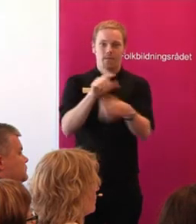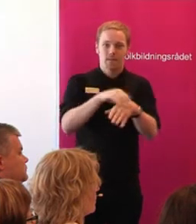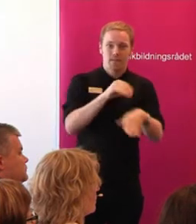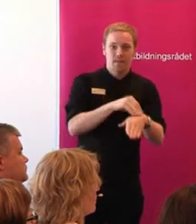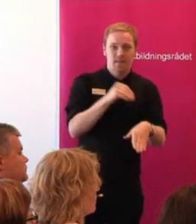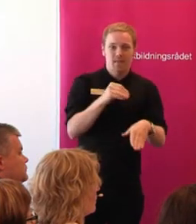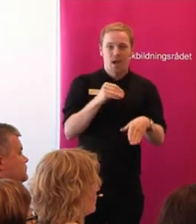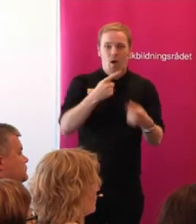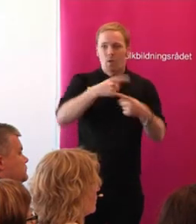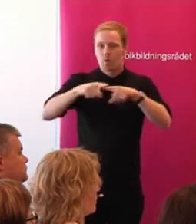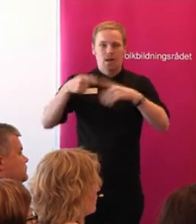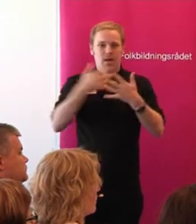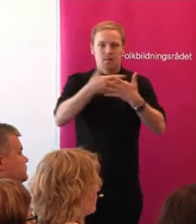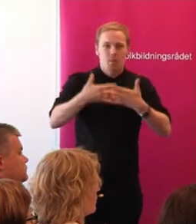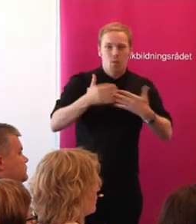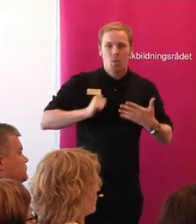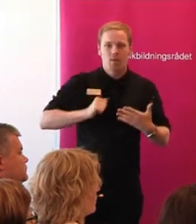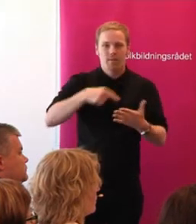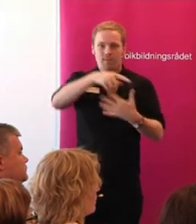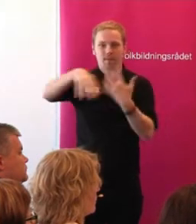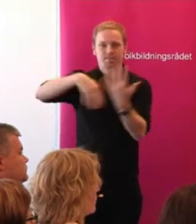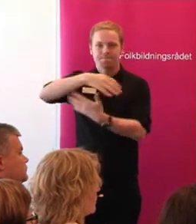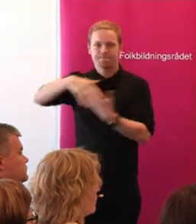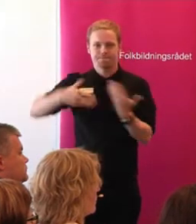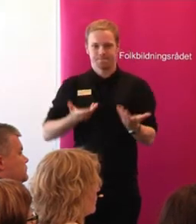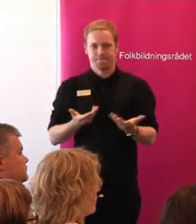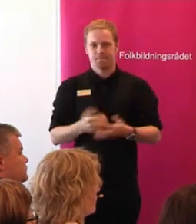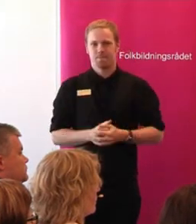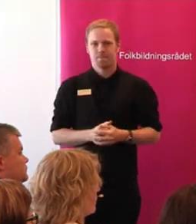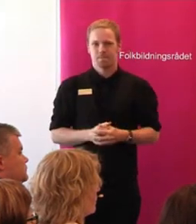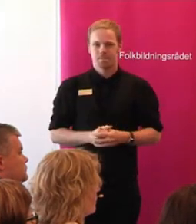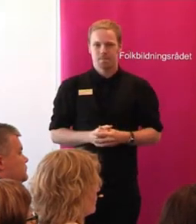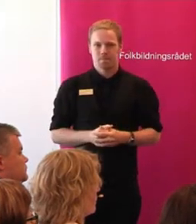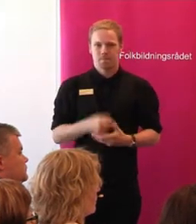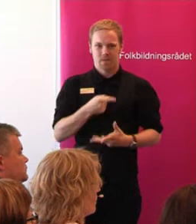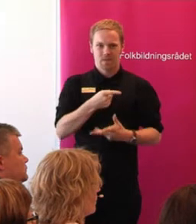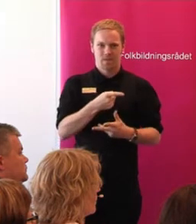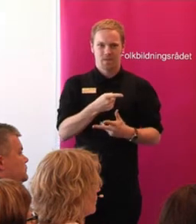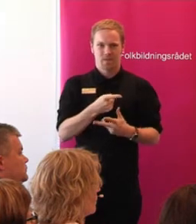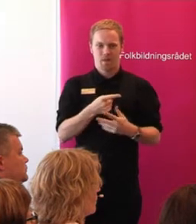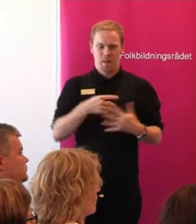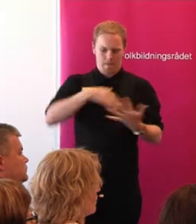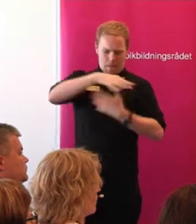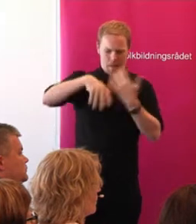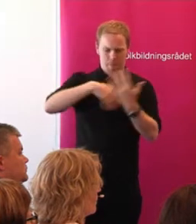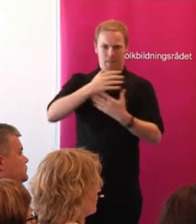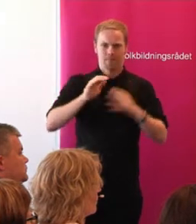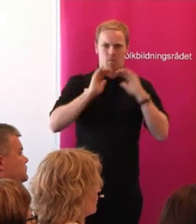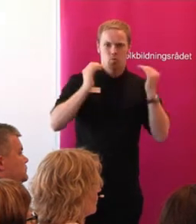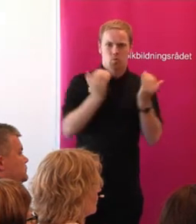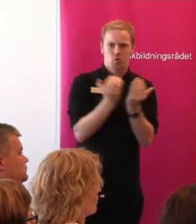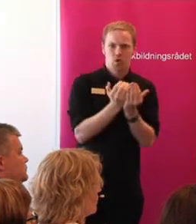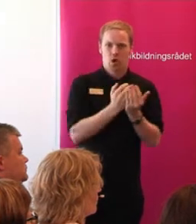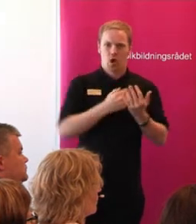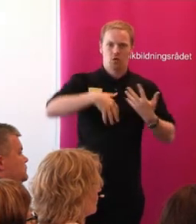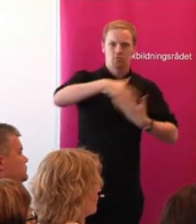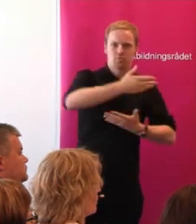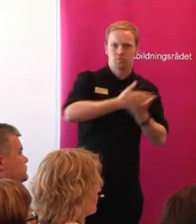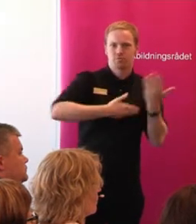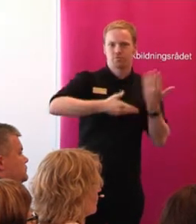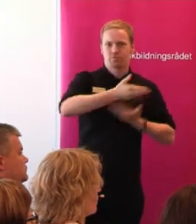Att korsbefruktningen utav sociala delar men också kunskap på grund